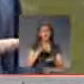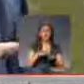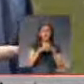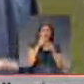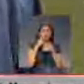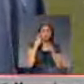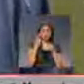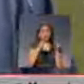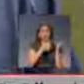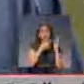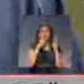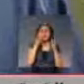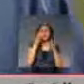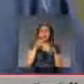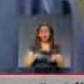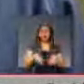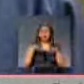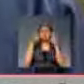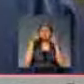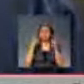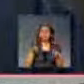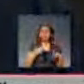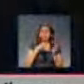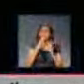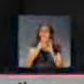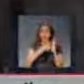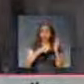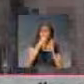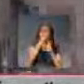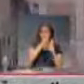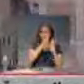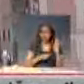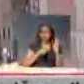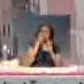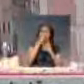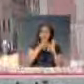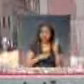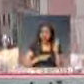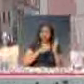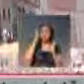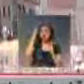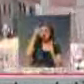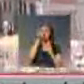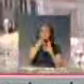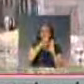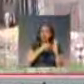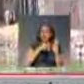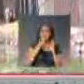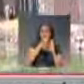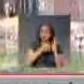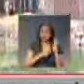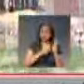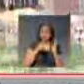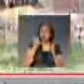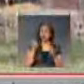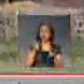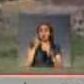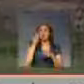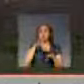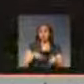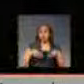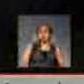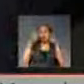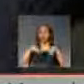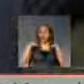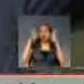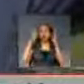المنظر ده، وروحنا طرقنا جميع الابواب، ما سيبناش مكان الا ما بعتنا فيه شكوى بموضوع الصرف الصحي بتاع منطقه العزبه البيضاء